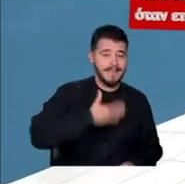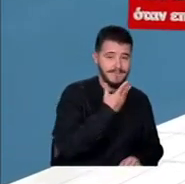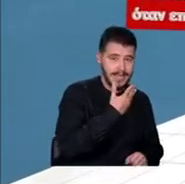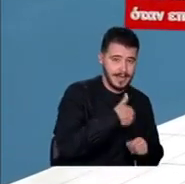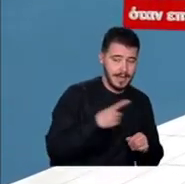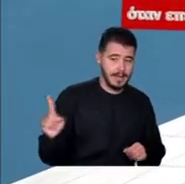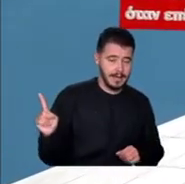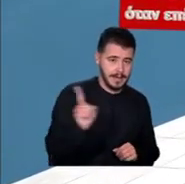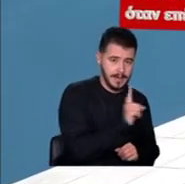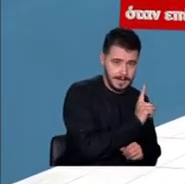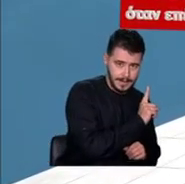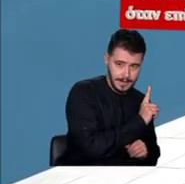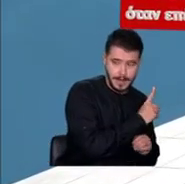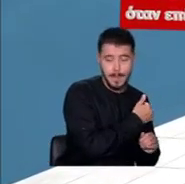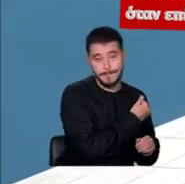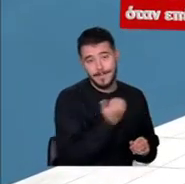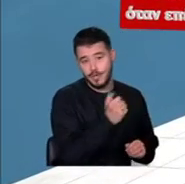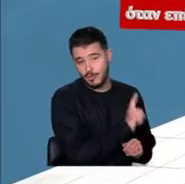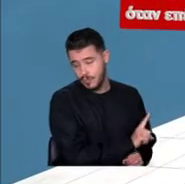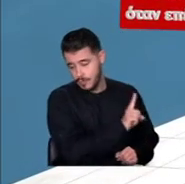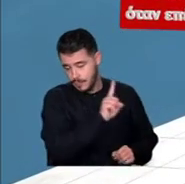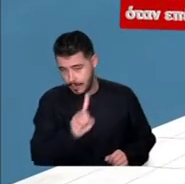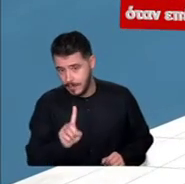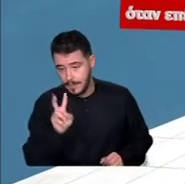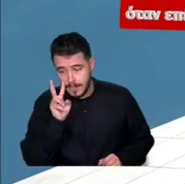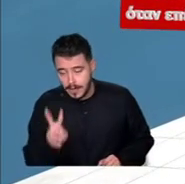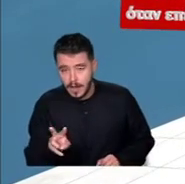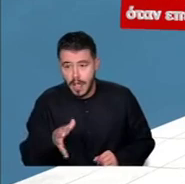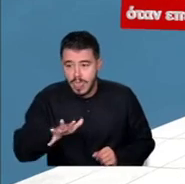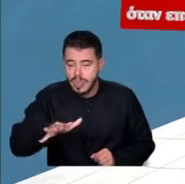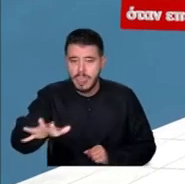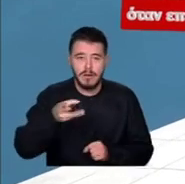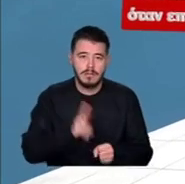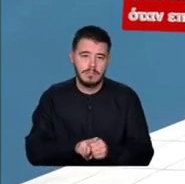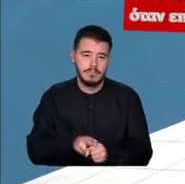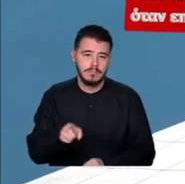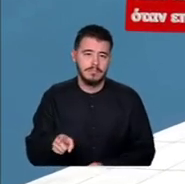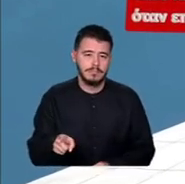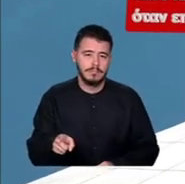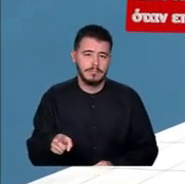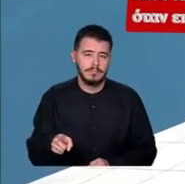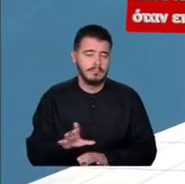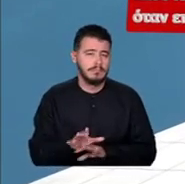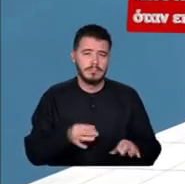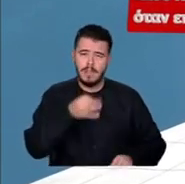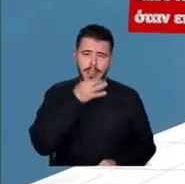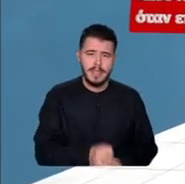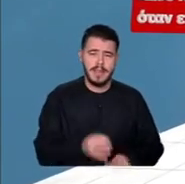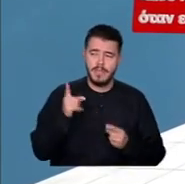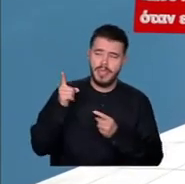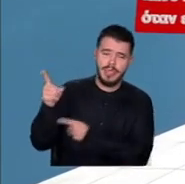επέστρεψα το παιδί ήταν μισοπεθαμένο. Αυτό βεβαίως από την ίδια, χωρίς να υπάρχει κανένας υπαινιγμός για την Ειρήνη με την